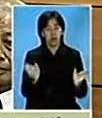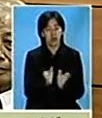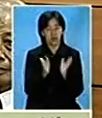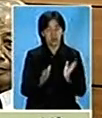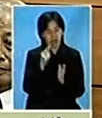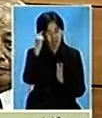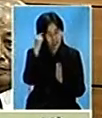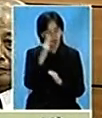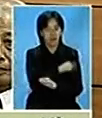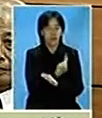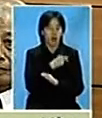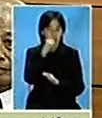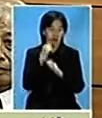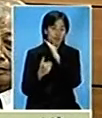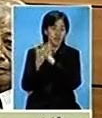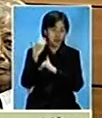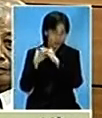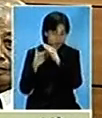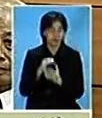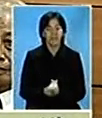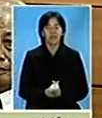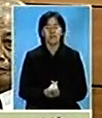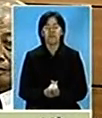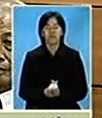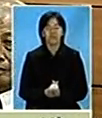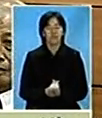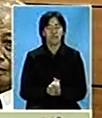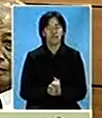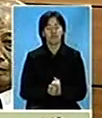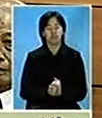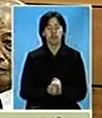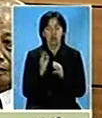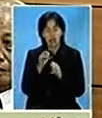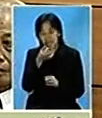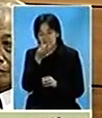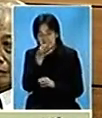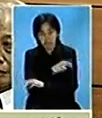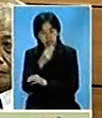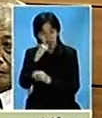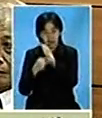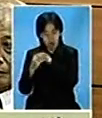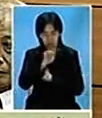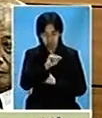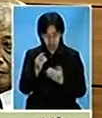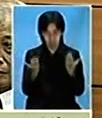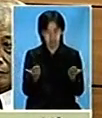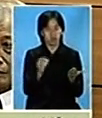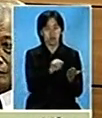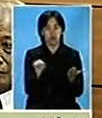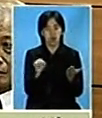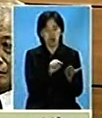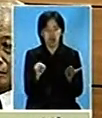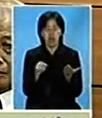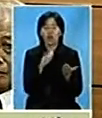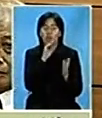การแพทย์แผนไทยเนี่ยมันยังมีอยู่นะครับในขณะเดียวกันเนี่ยร่างพระราชวิชาชีพแผนไทยก็ยังมีอยู่ฉะนั้นในลักษณะของการที่เขาเรียกว่าดึ